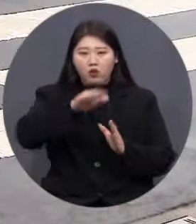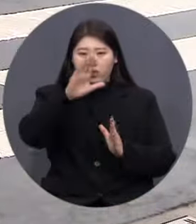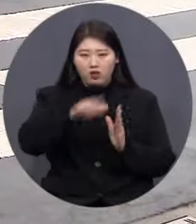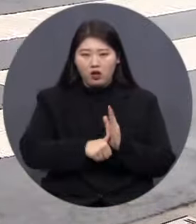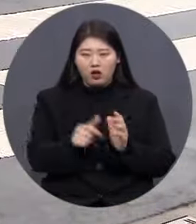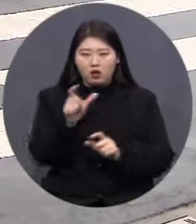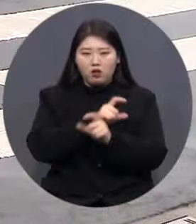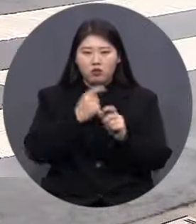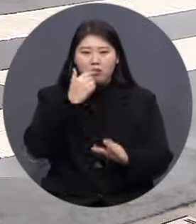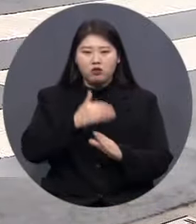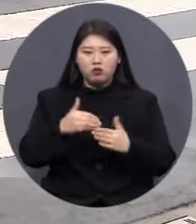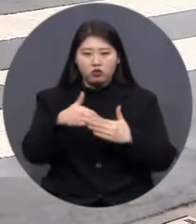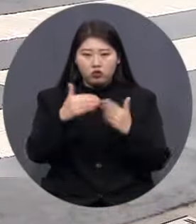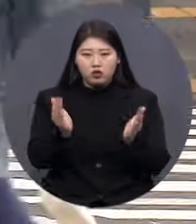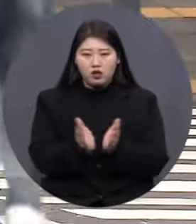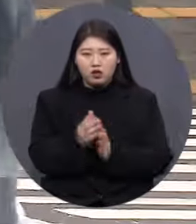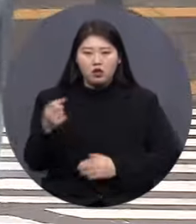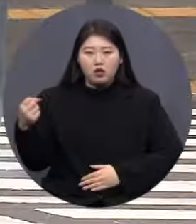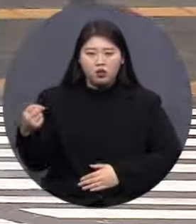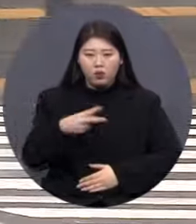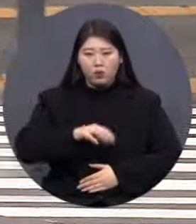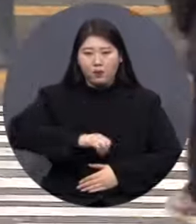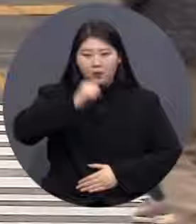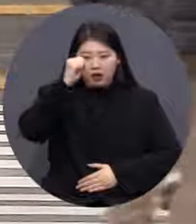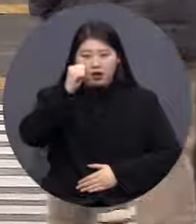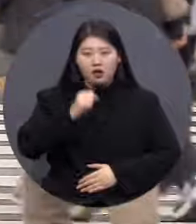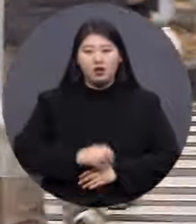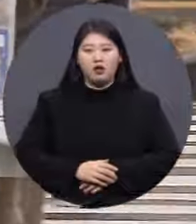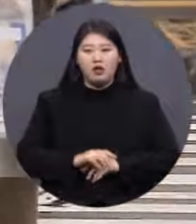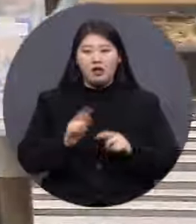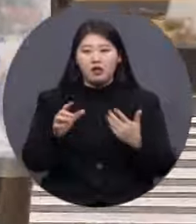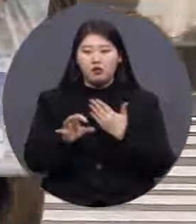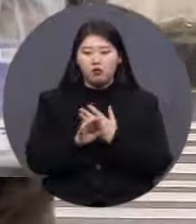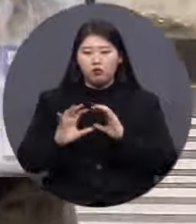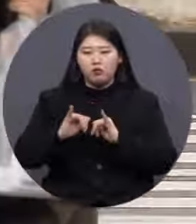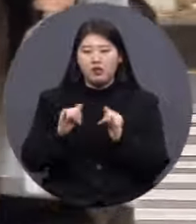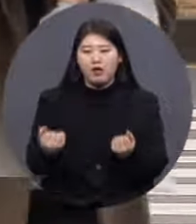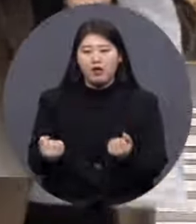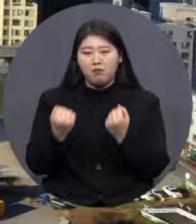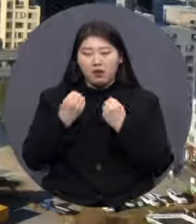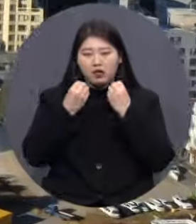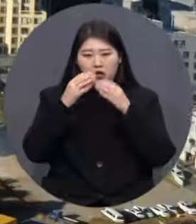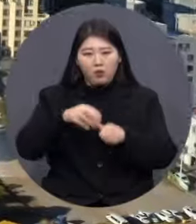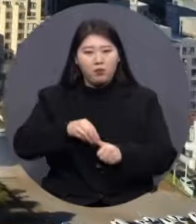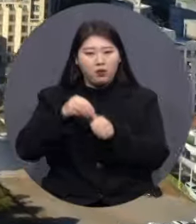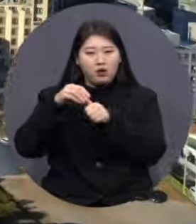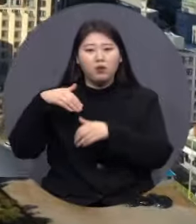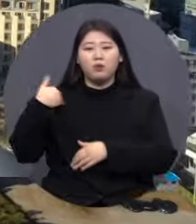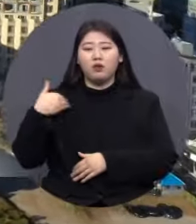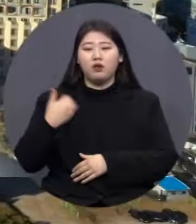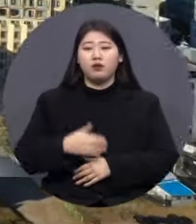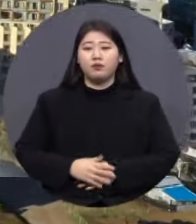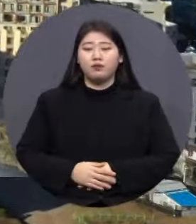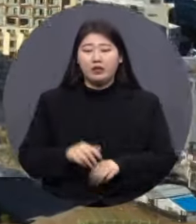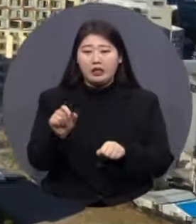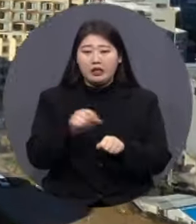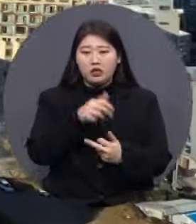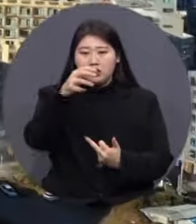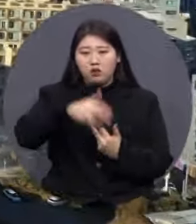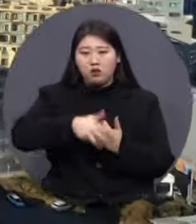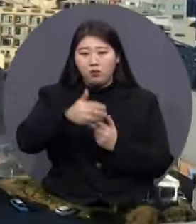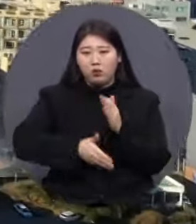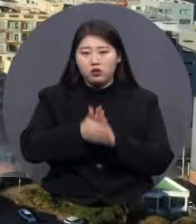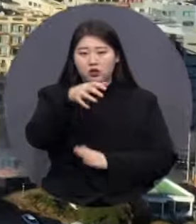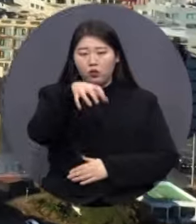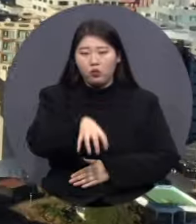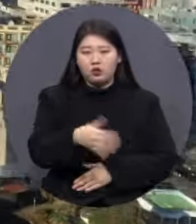더불어 민주당이 또다시 자리를 지킬지 국민의 힘이 탈의 물고를 틀지도 관심입니다 특히 서포 선거구는